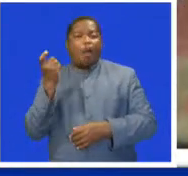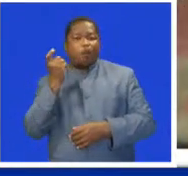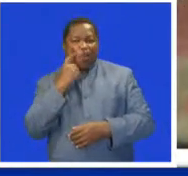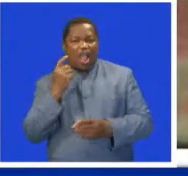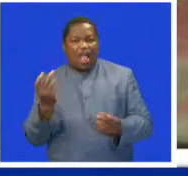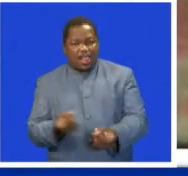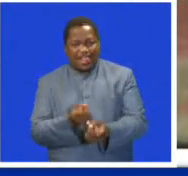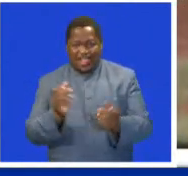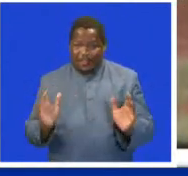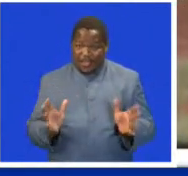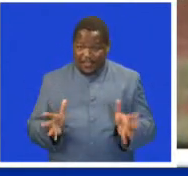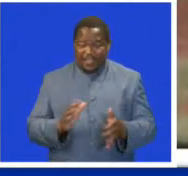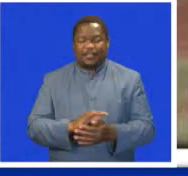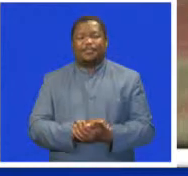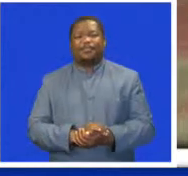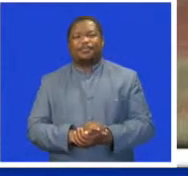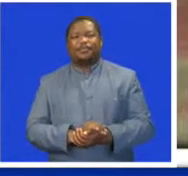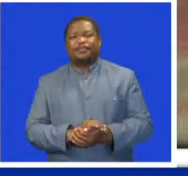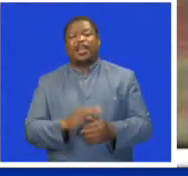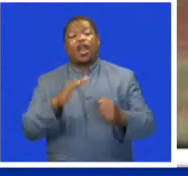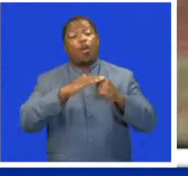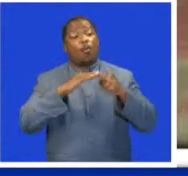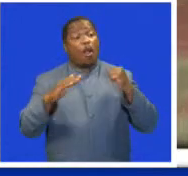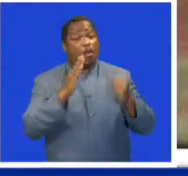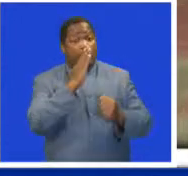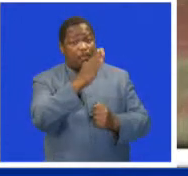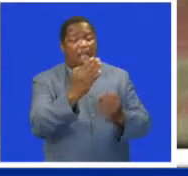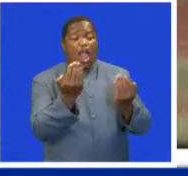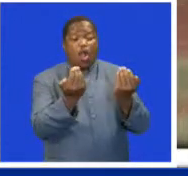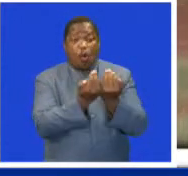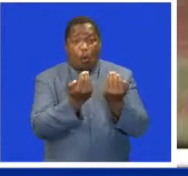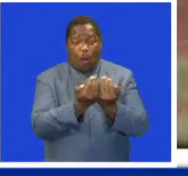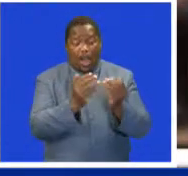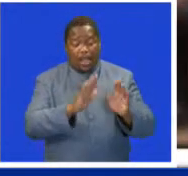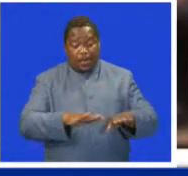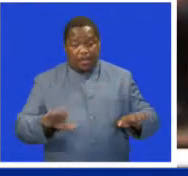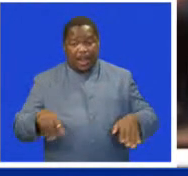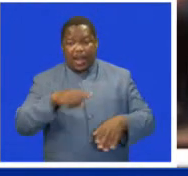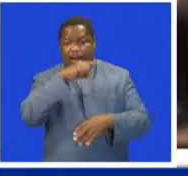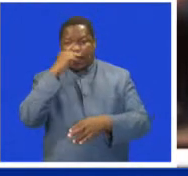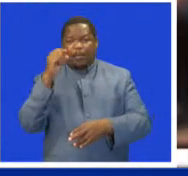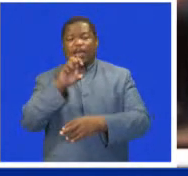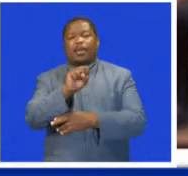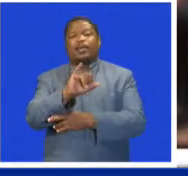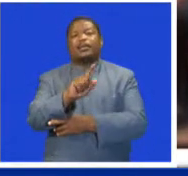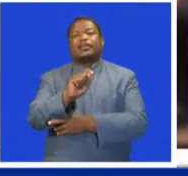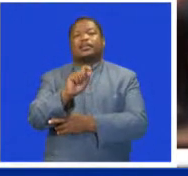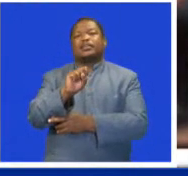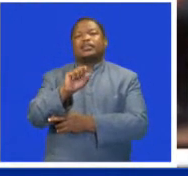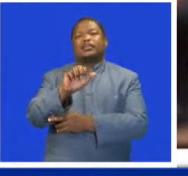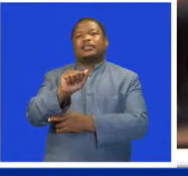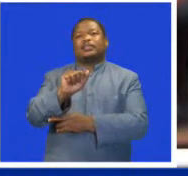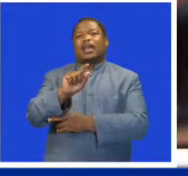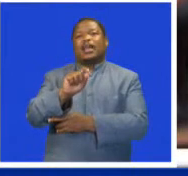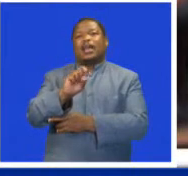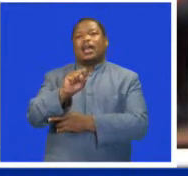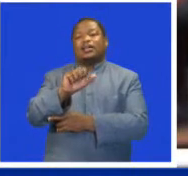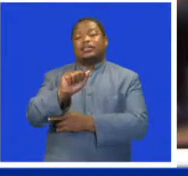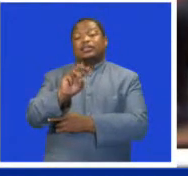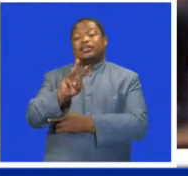Besikola lesincane basesithatha wena libonjeni. Sebavakalise bulukhuni bothishela labahlangabetana nabo njengoba kunetinsolo